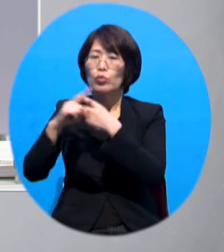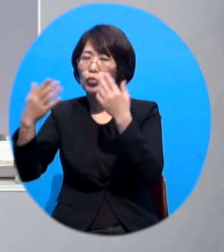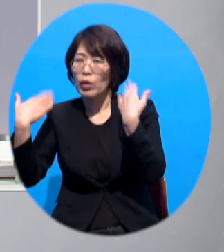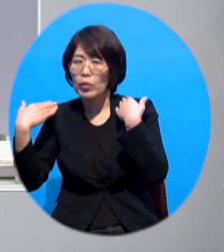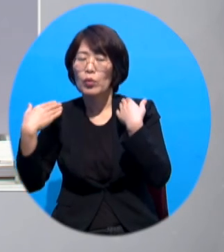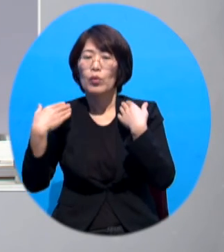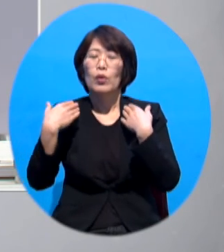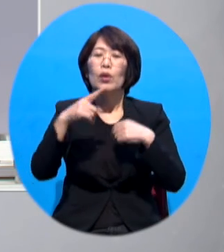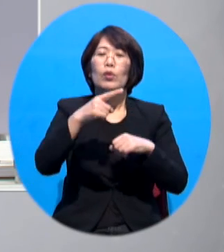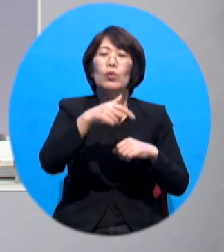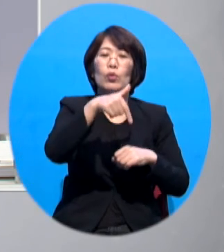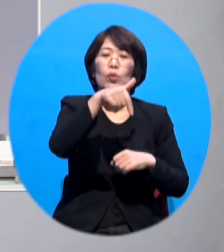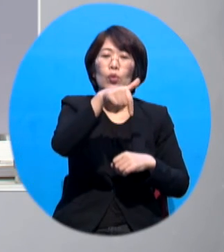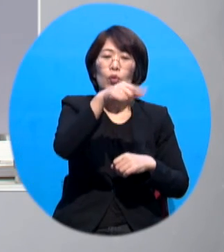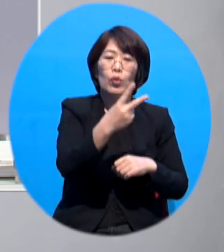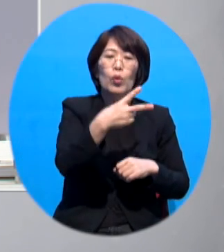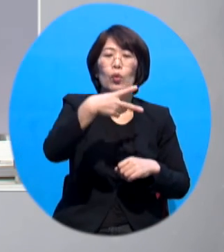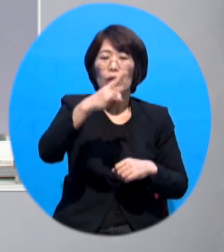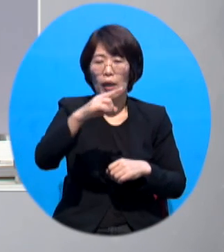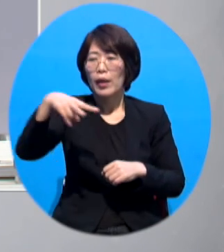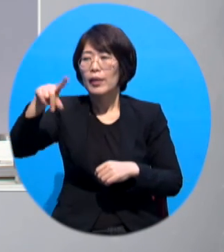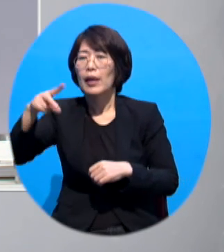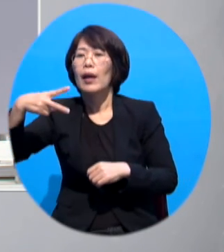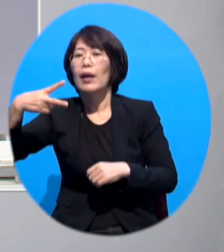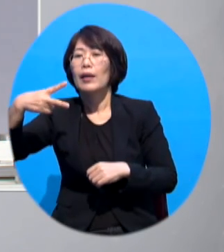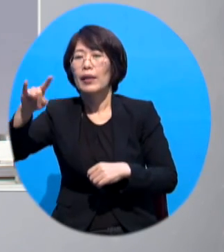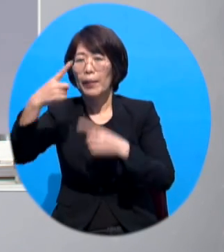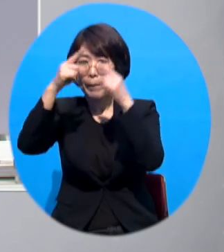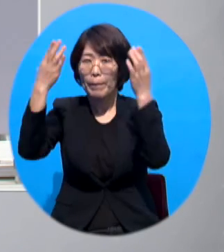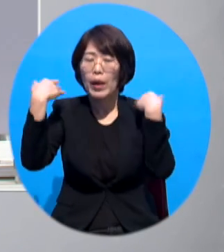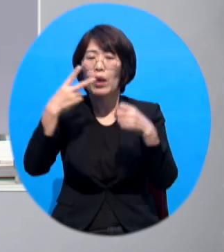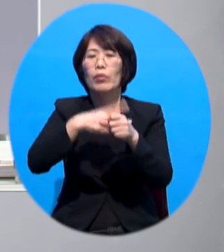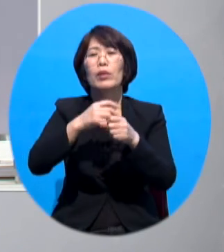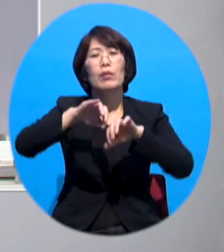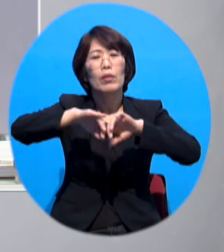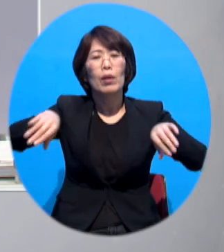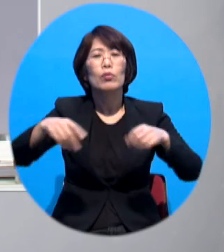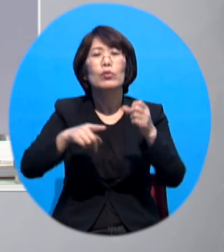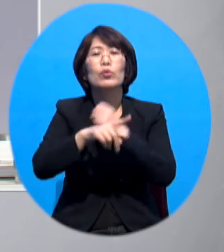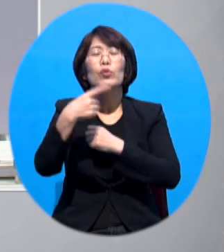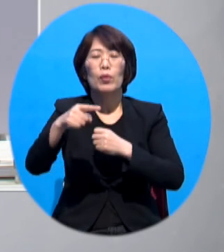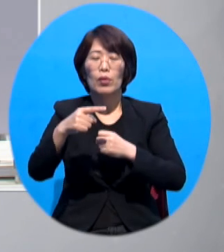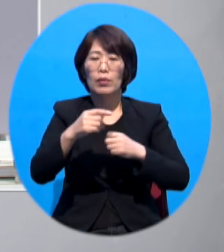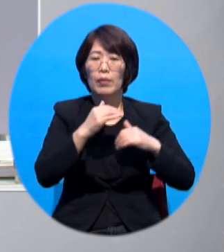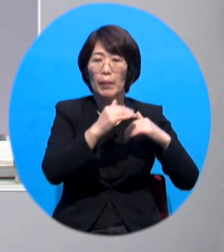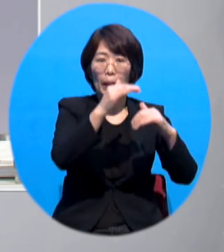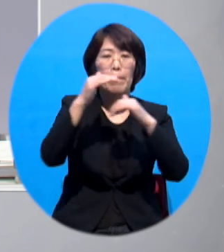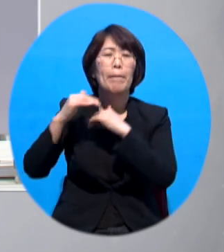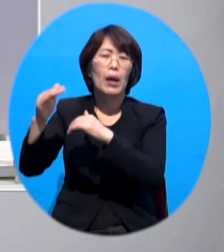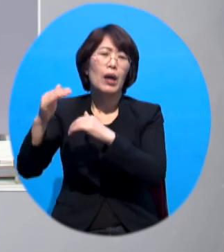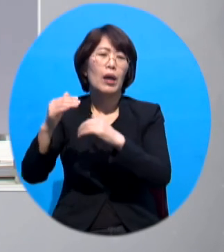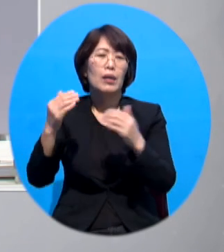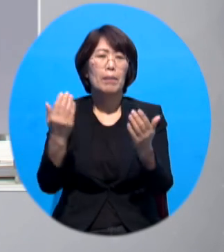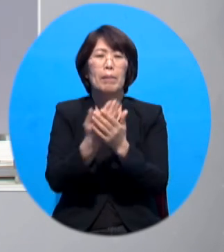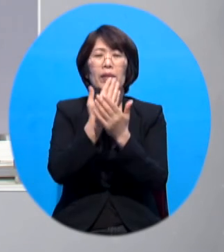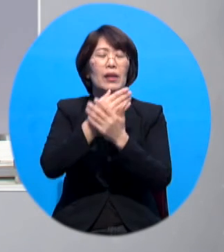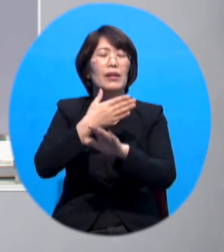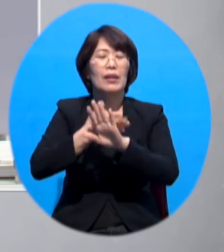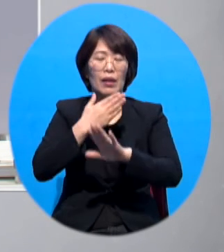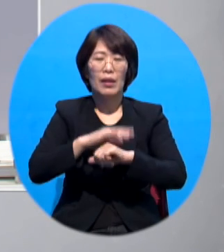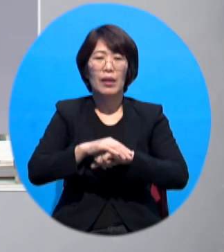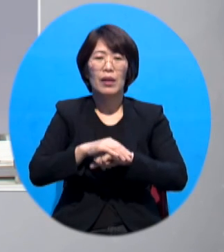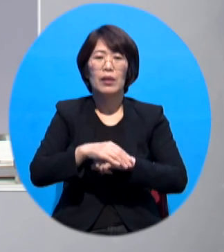교대 와 4대로 학교 4 교수들을 나눈 것은 그 교육의 대상인 학생들이 발달 과정이 다르기 때문입니다